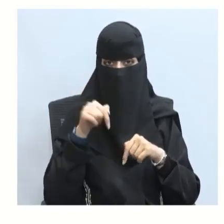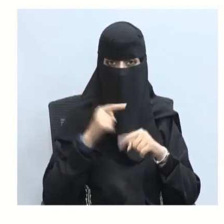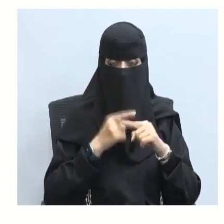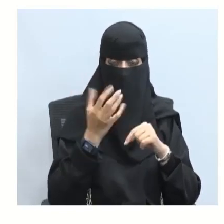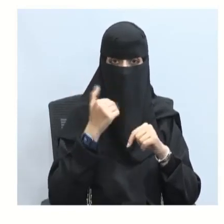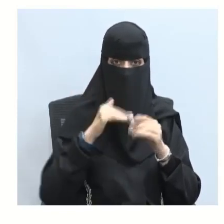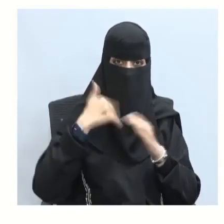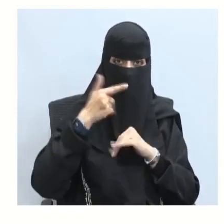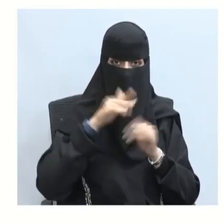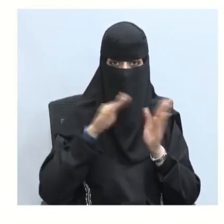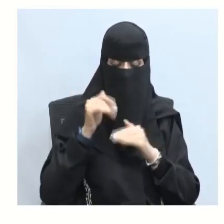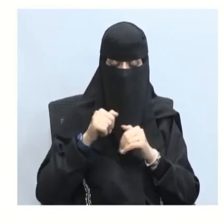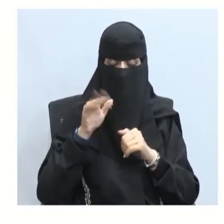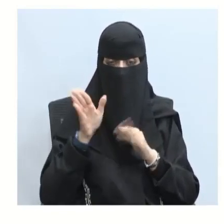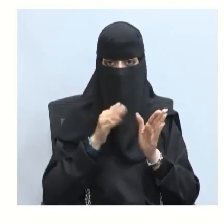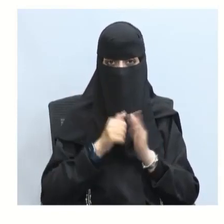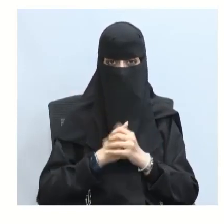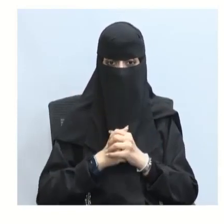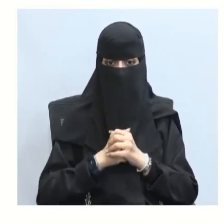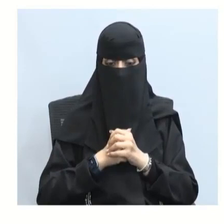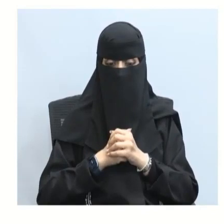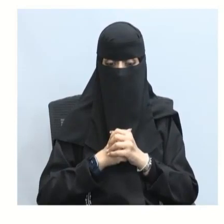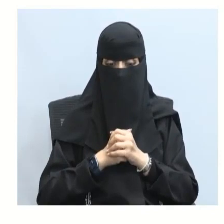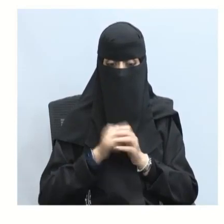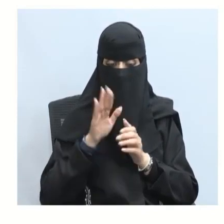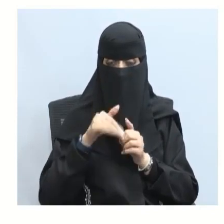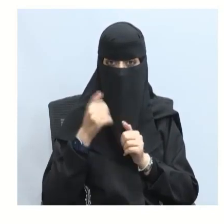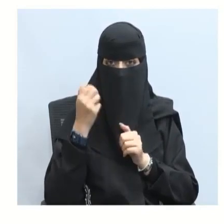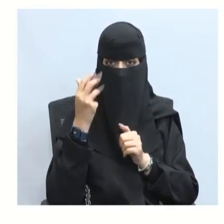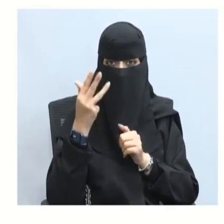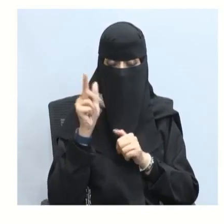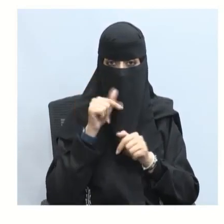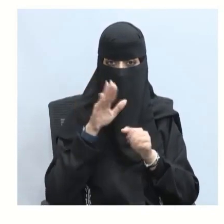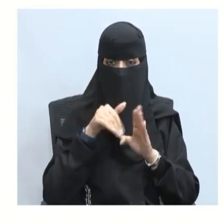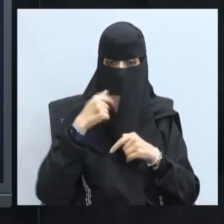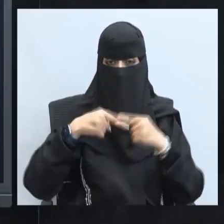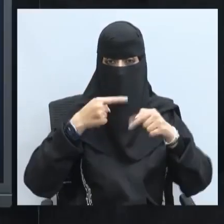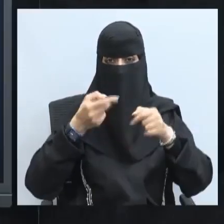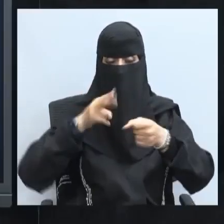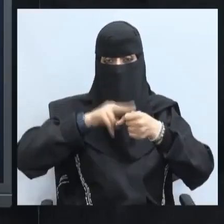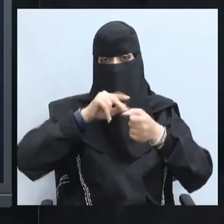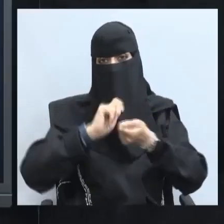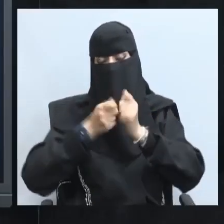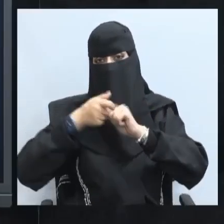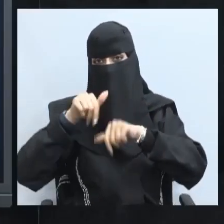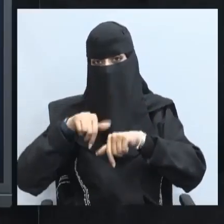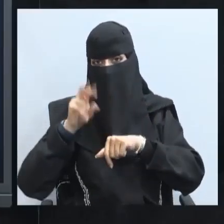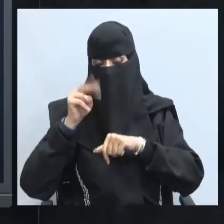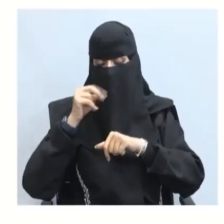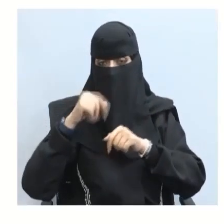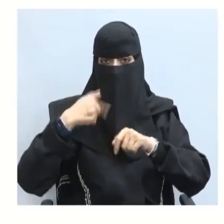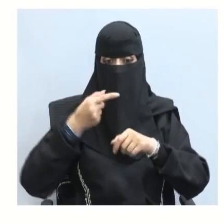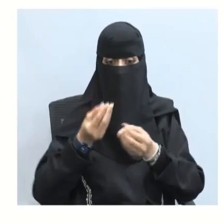الناتج سي3 اتش 6 + 2 سيعطيني ثمانيه وهكذا كل مره تغير ال ان ستعطيني